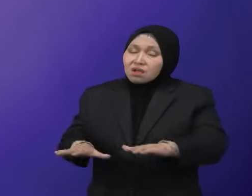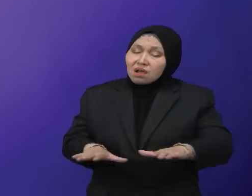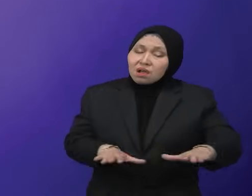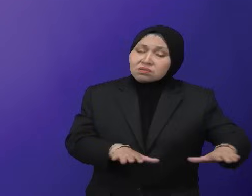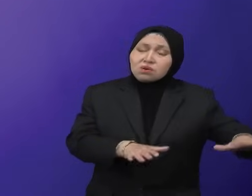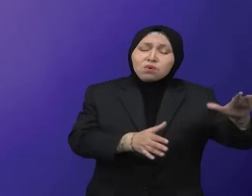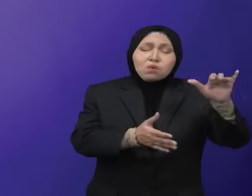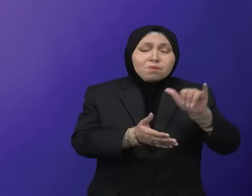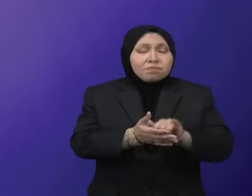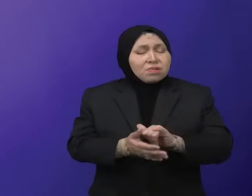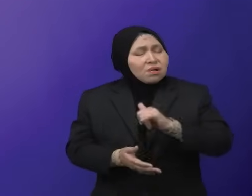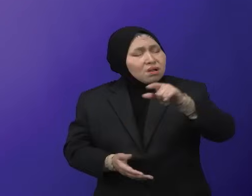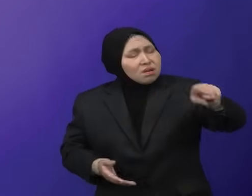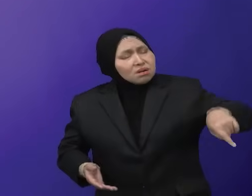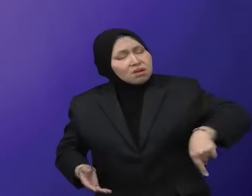wildani